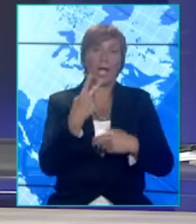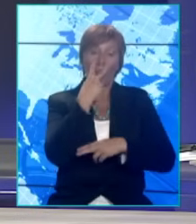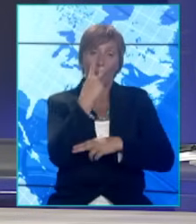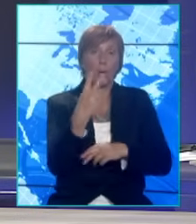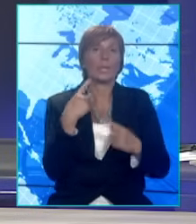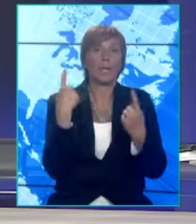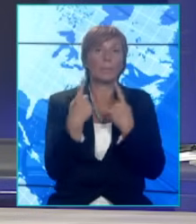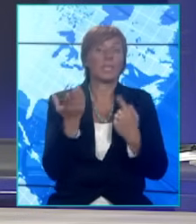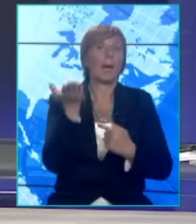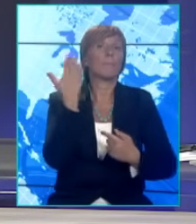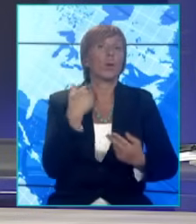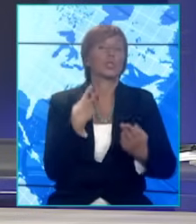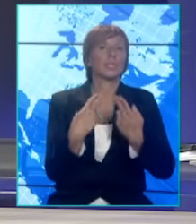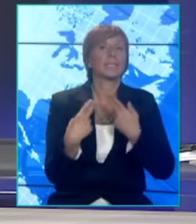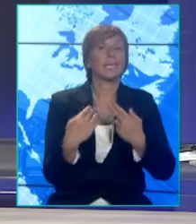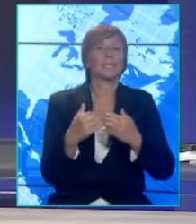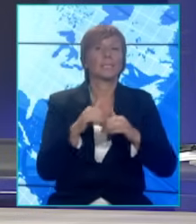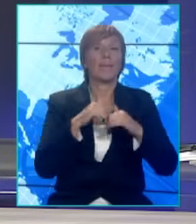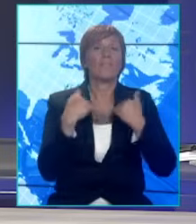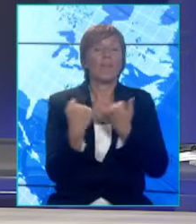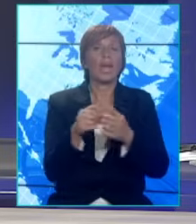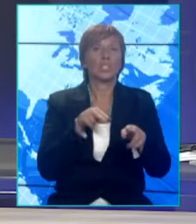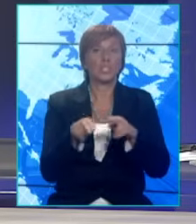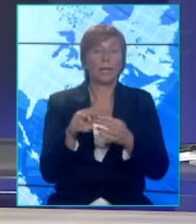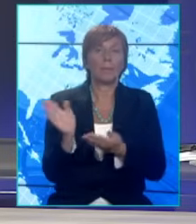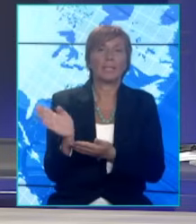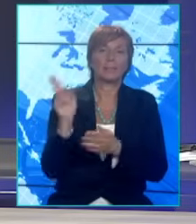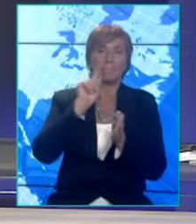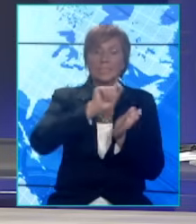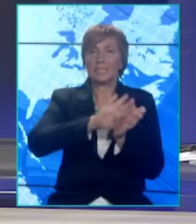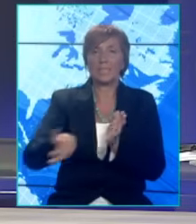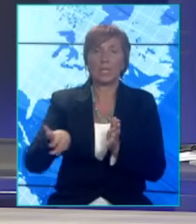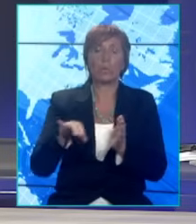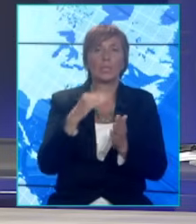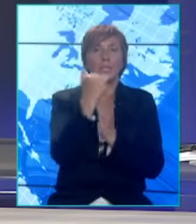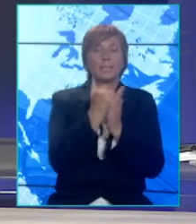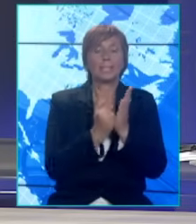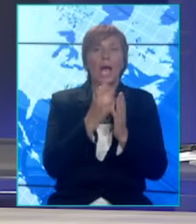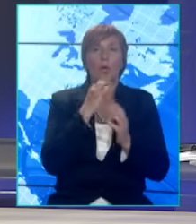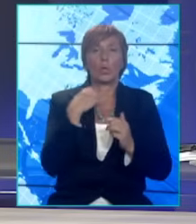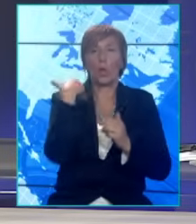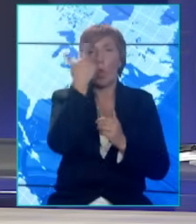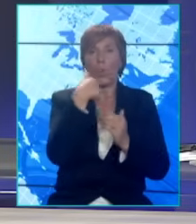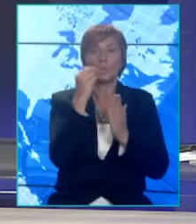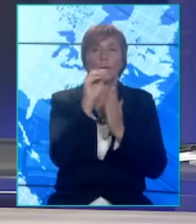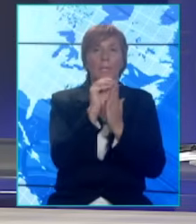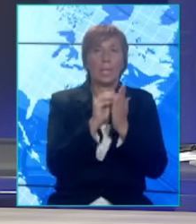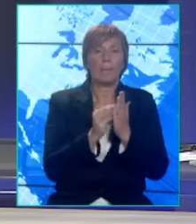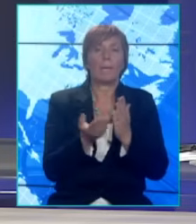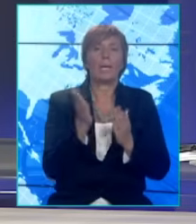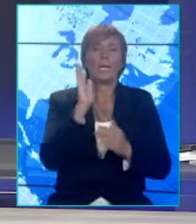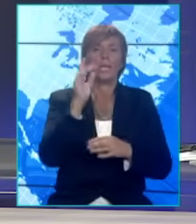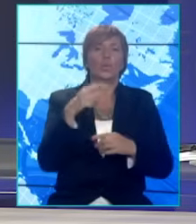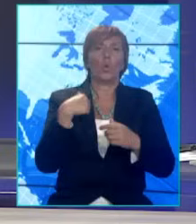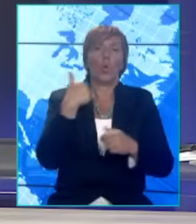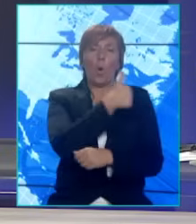sa prošle sjednice Vijeća ministara upravo skinut Zakon o zaštiti osobnih podataka, pa da nam idu godišnji odmori pa lokalni izbori, je